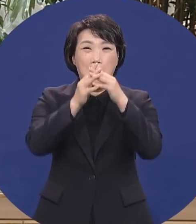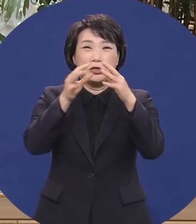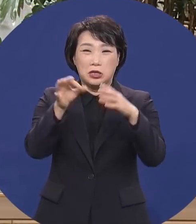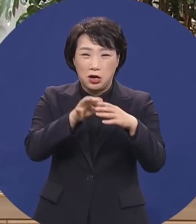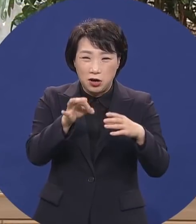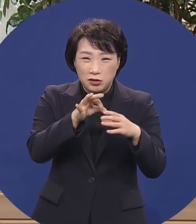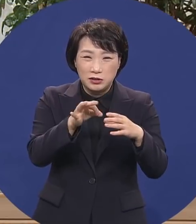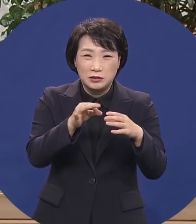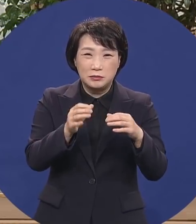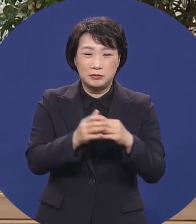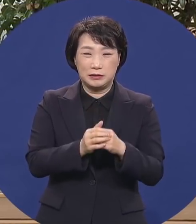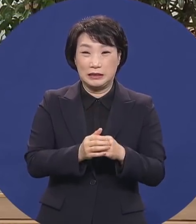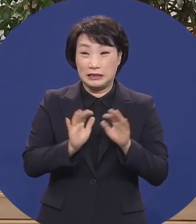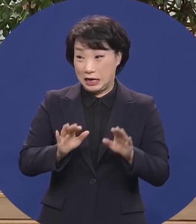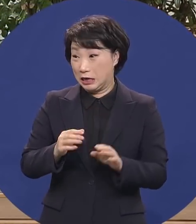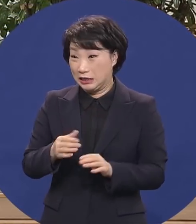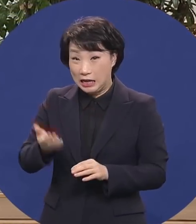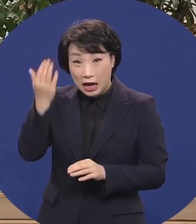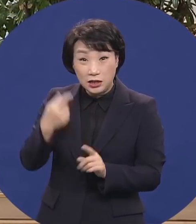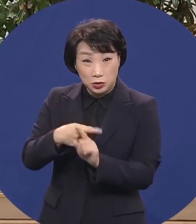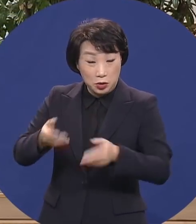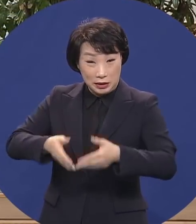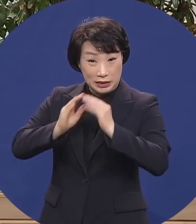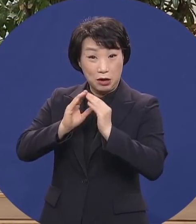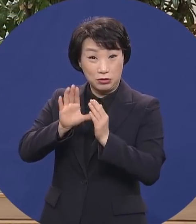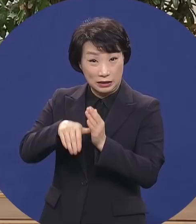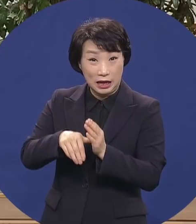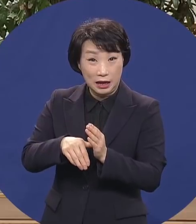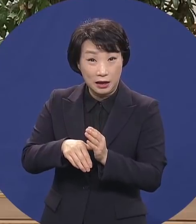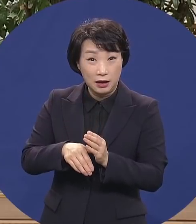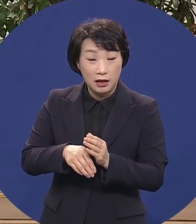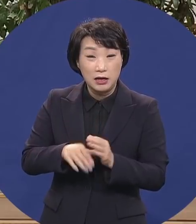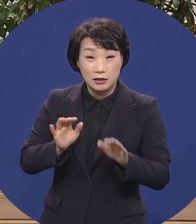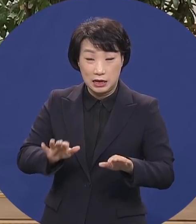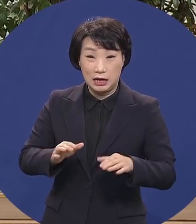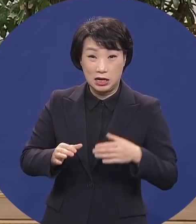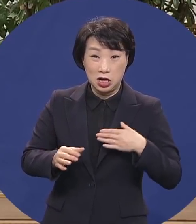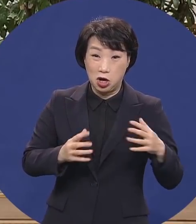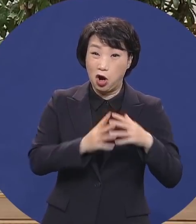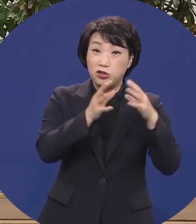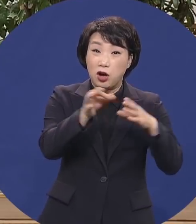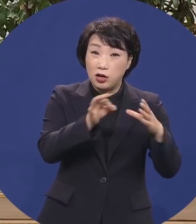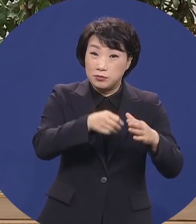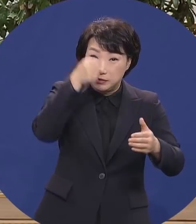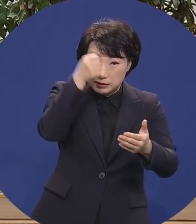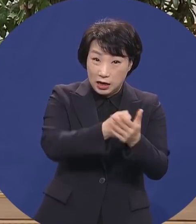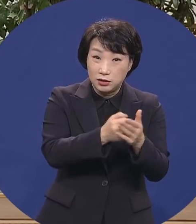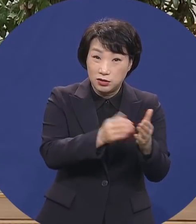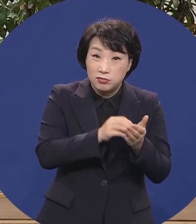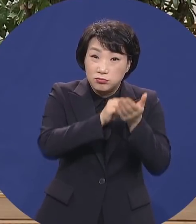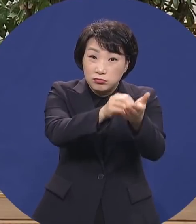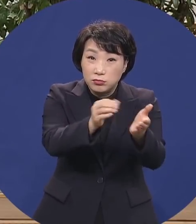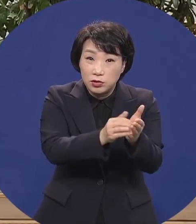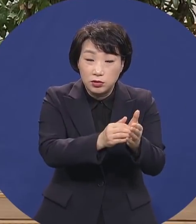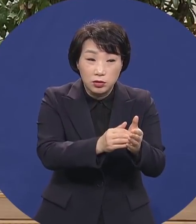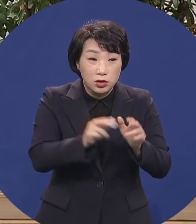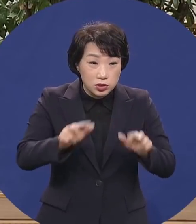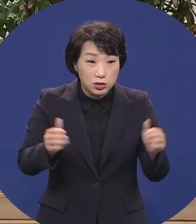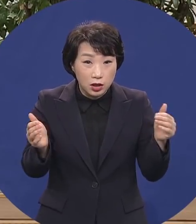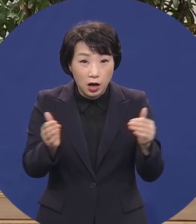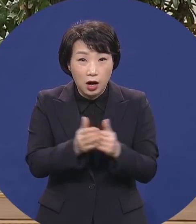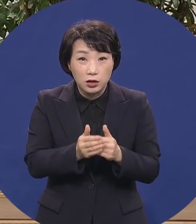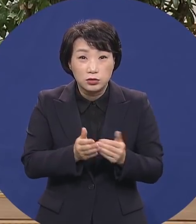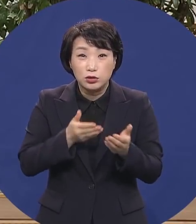건축원금을 우리 막 교회 건축을 그럴 때 한다고 작정해놓고 한 푼도 지금까지 안